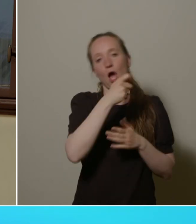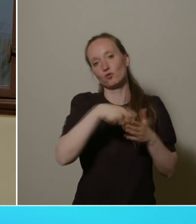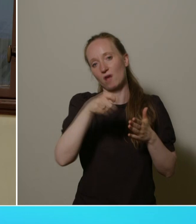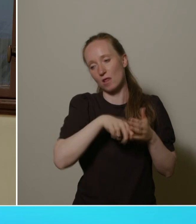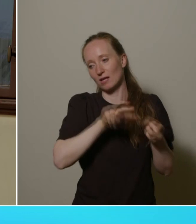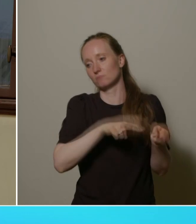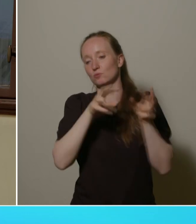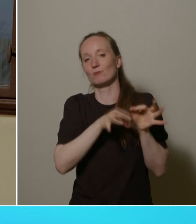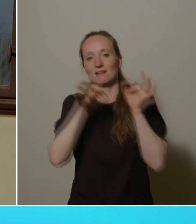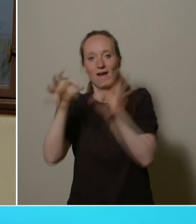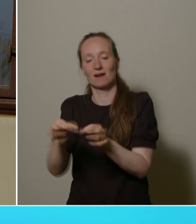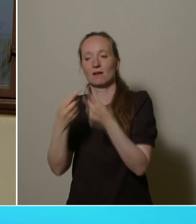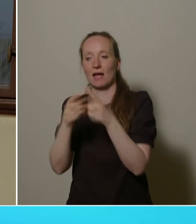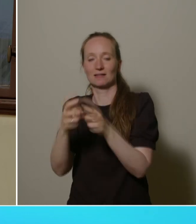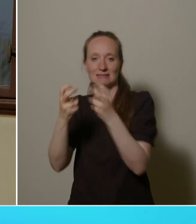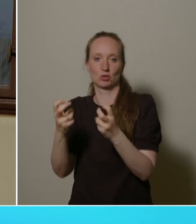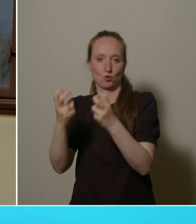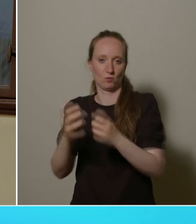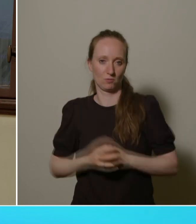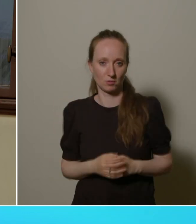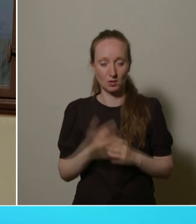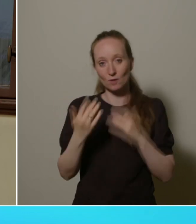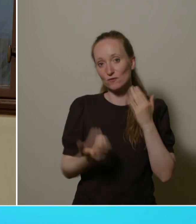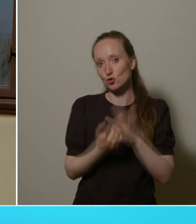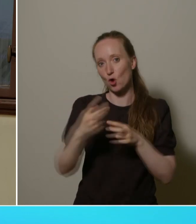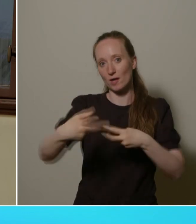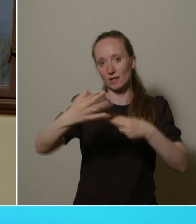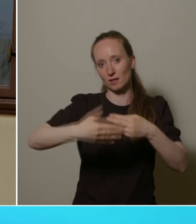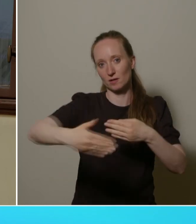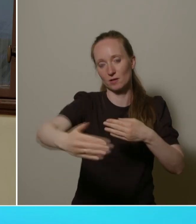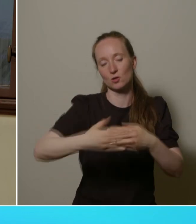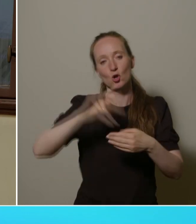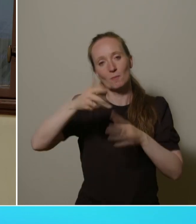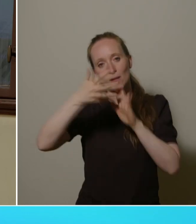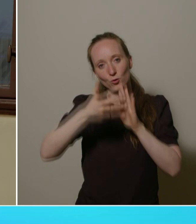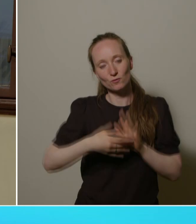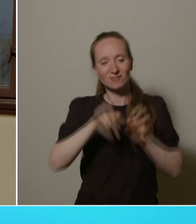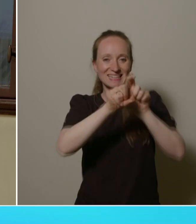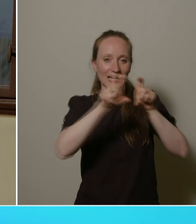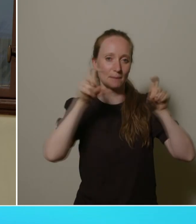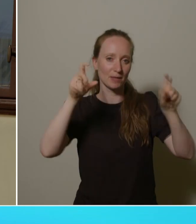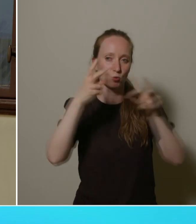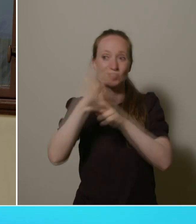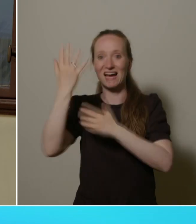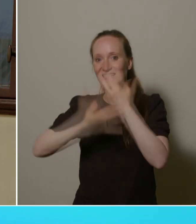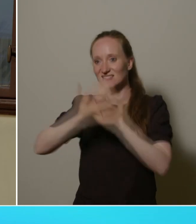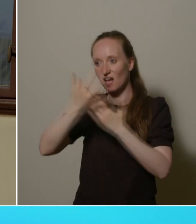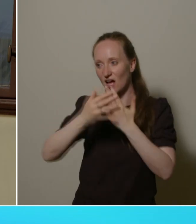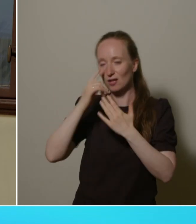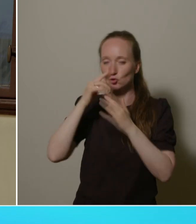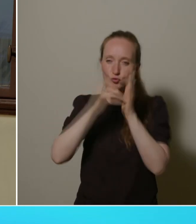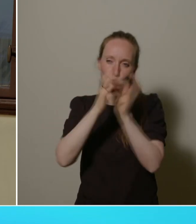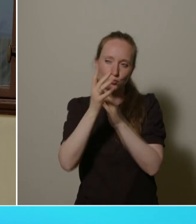Und viertens, zu Beginn der neuen Legislatur gilt es zu überprüfen, ob die Anzahl und auch die Struktur der Gremien in der Stadt einer Veränderung bedürfen.